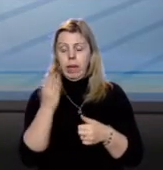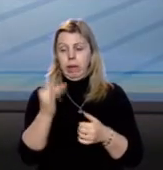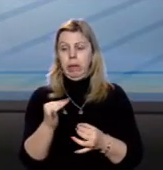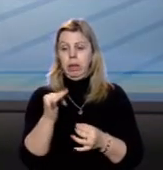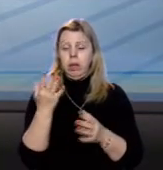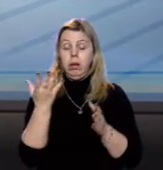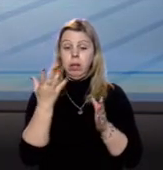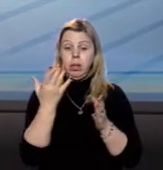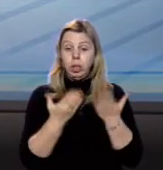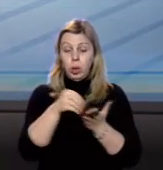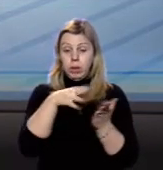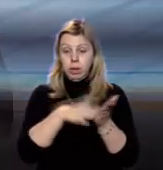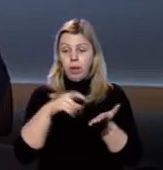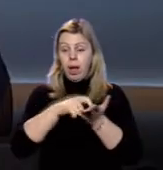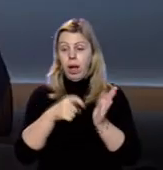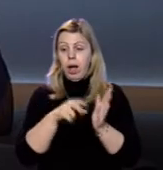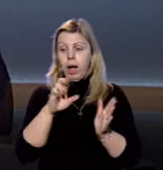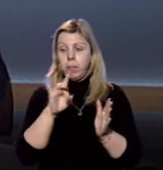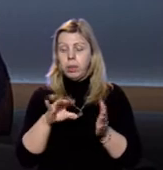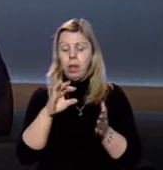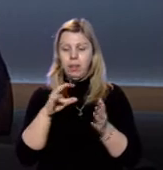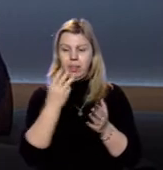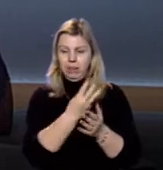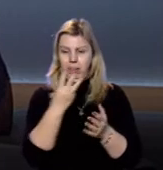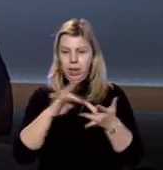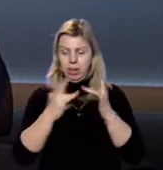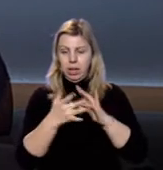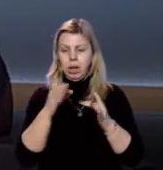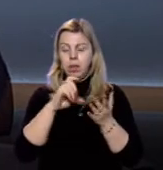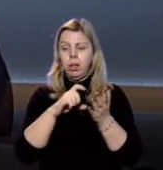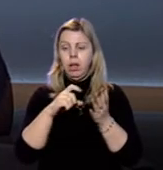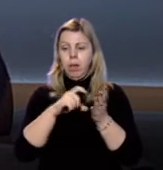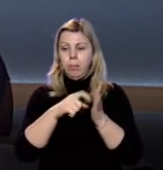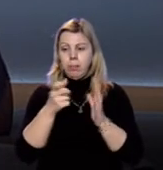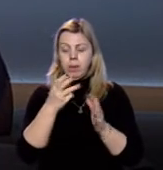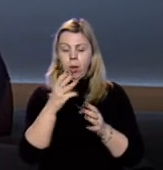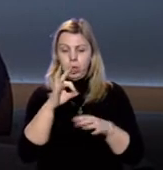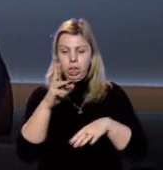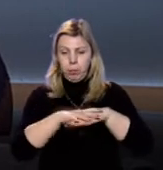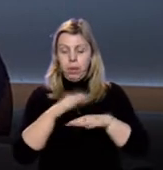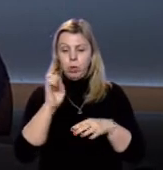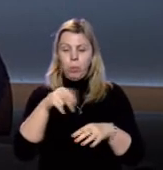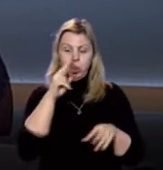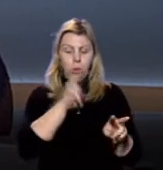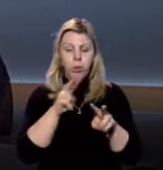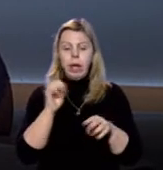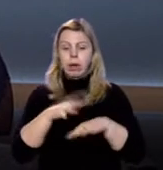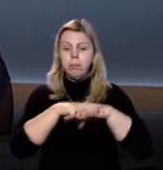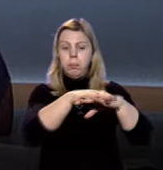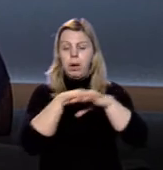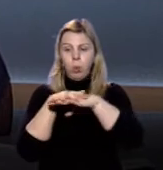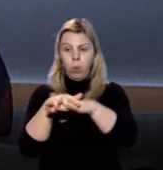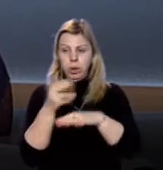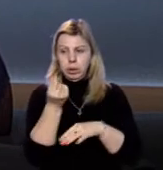речі, якщо зареєструватися в кабінеті на сайті Ощадбанку, це можна контролювати, як здійснюється нарахування і